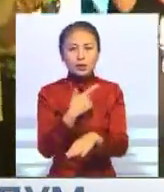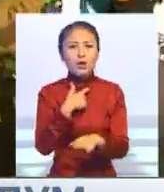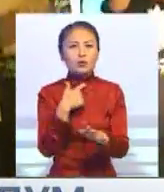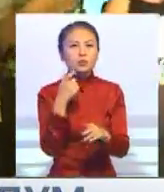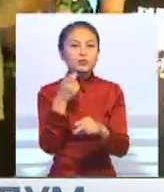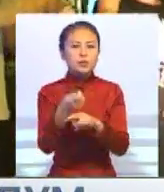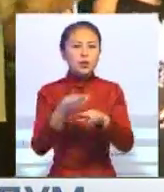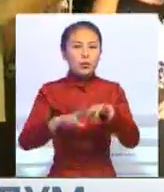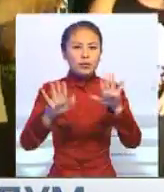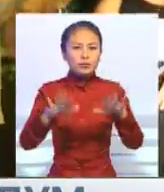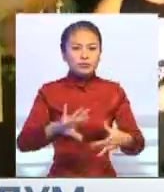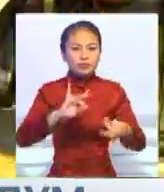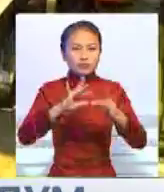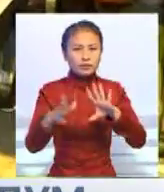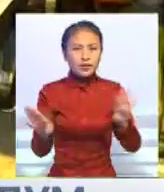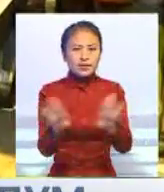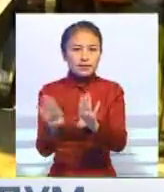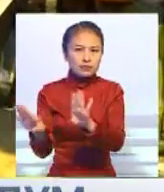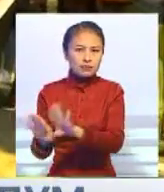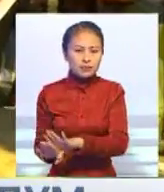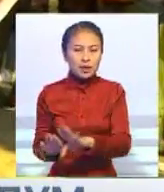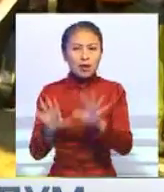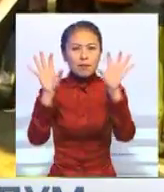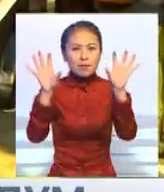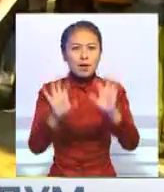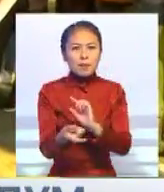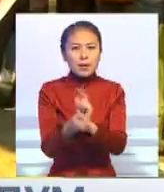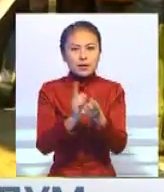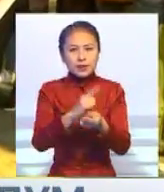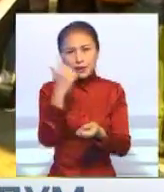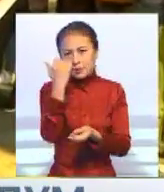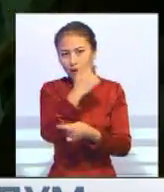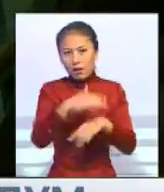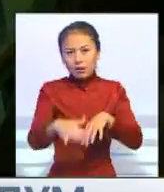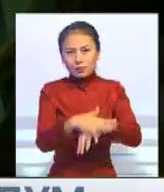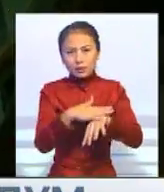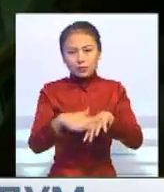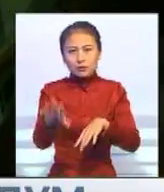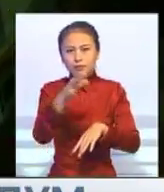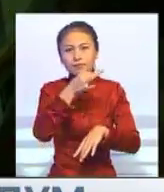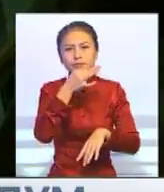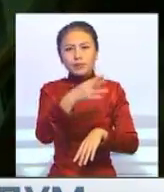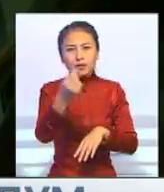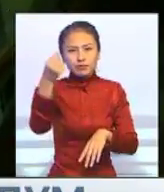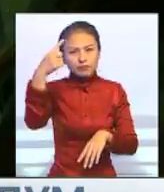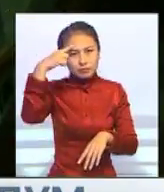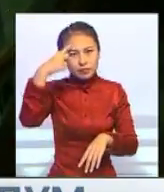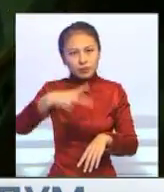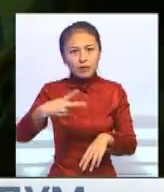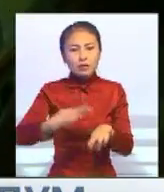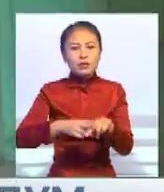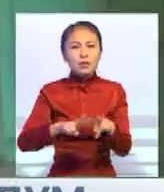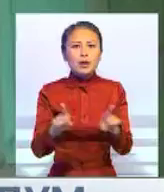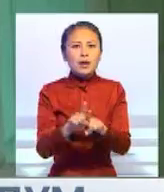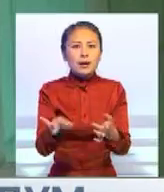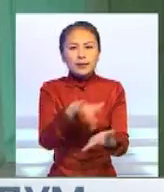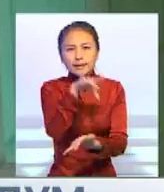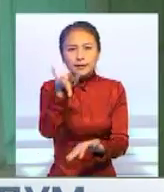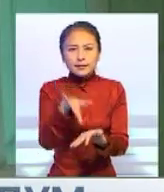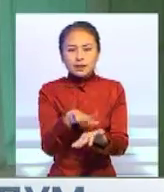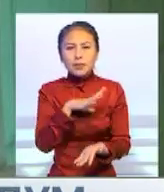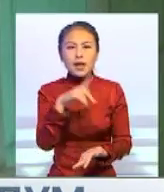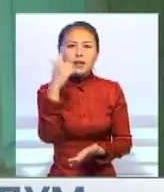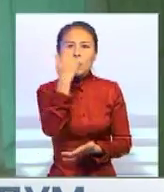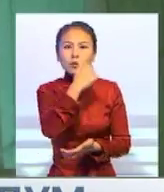беруге үндейтін сайттарды бұғаттады. Осы референдумға байланысты испан халқының пікірі екіұдай. Елдің бірқатар қаласында